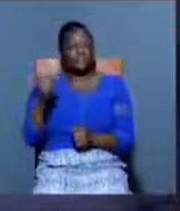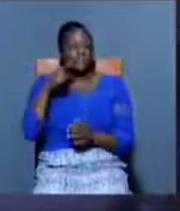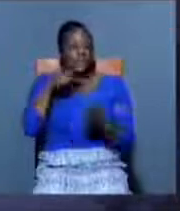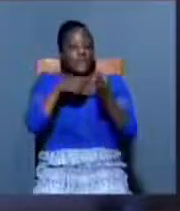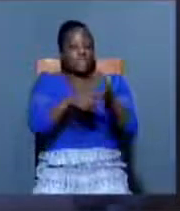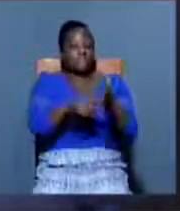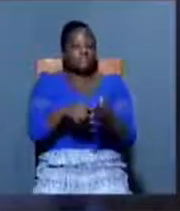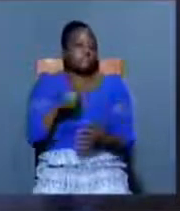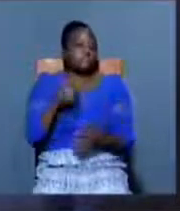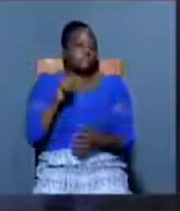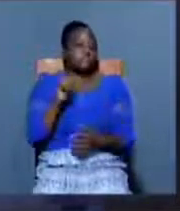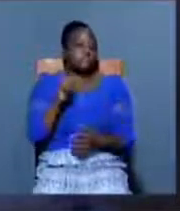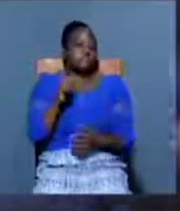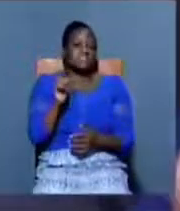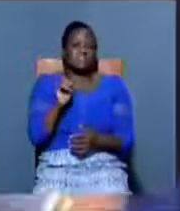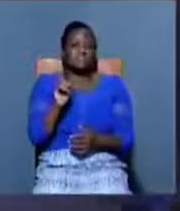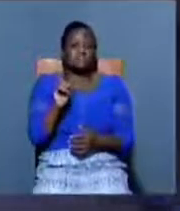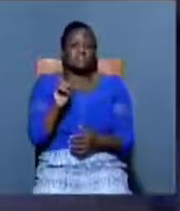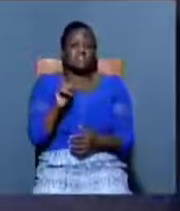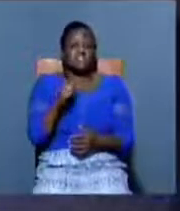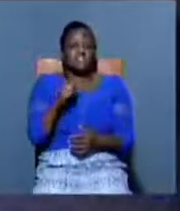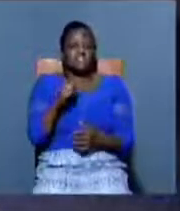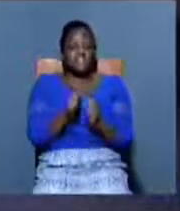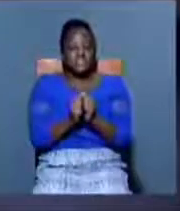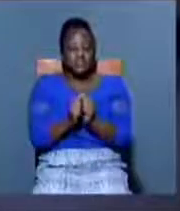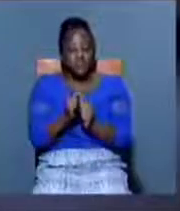mimi sina kitu mbele zako. Ndio maana yake.